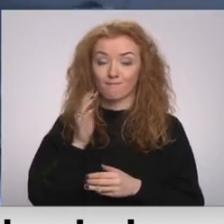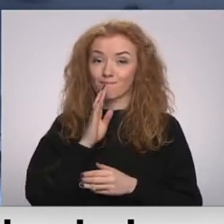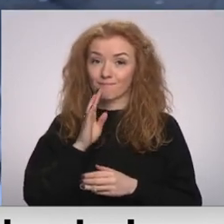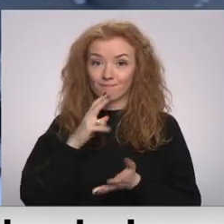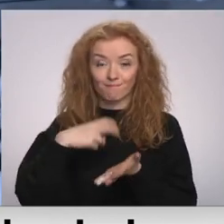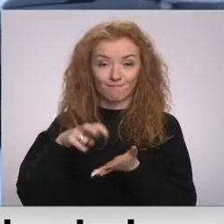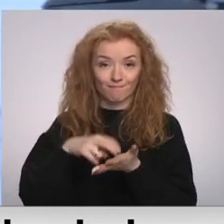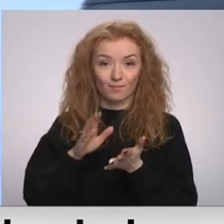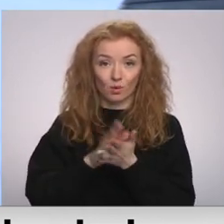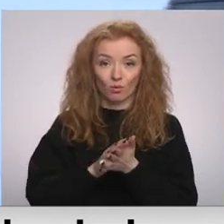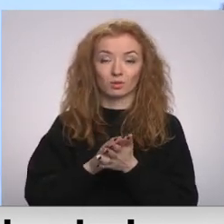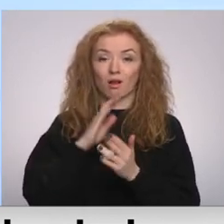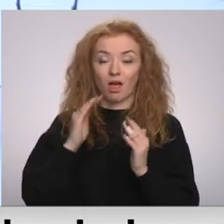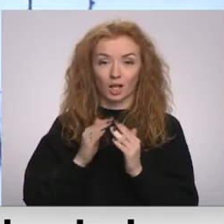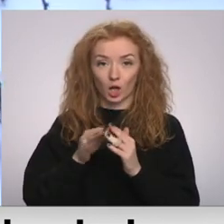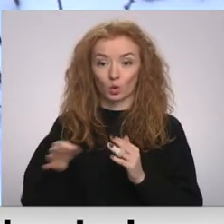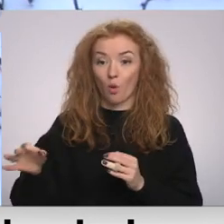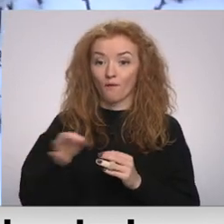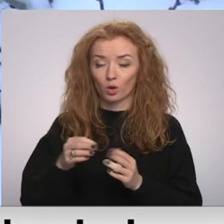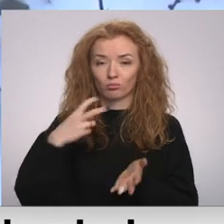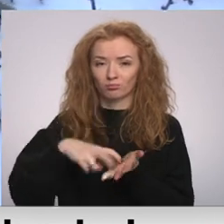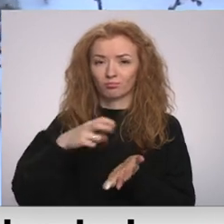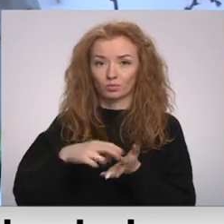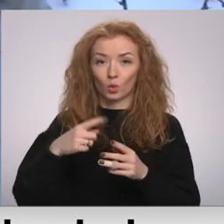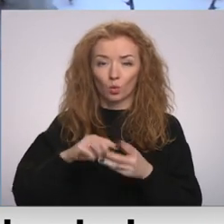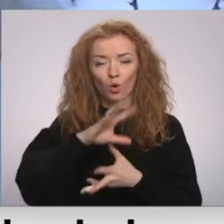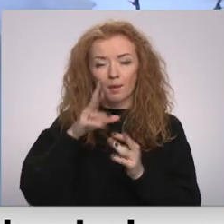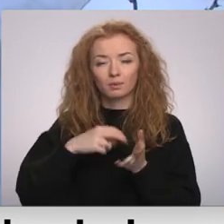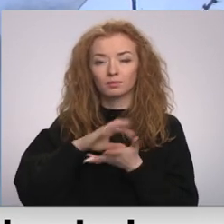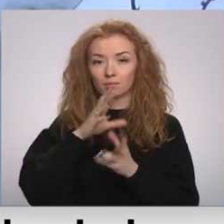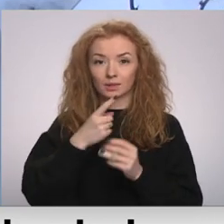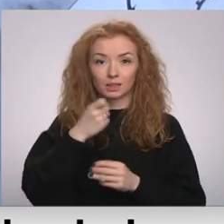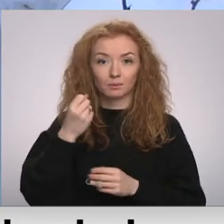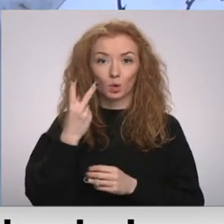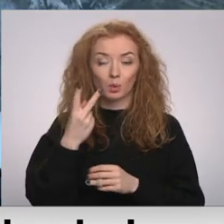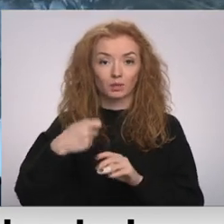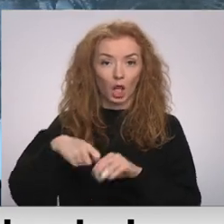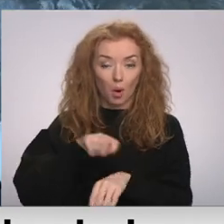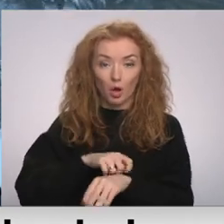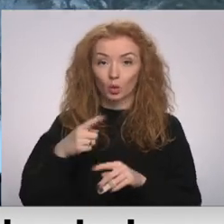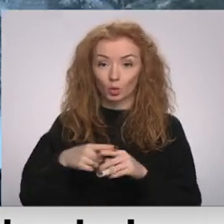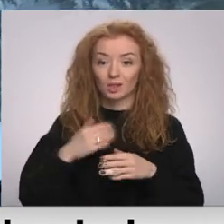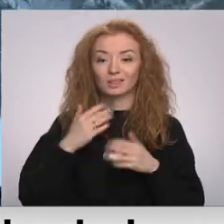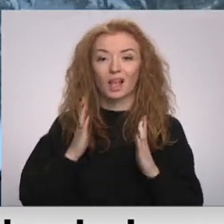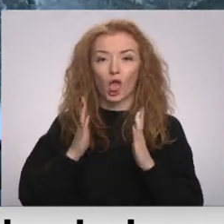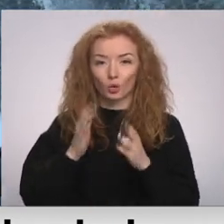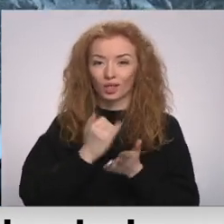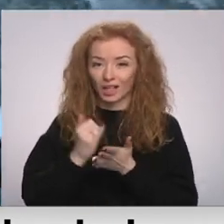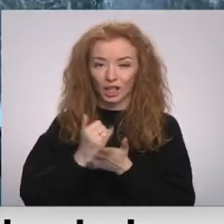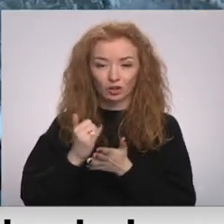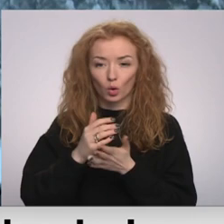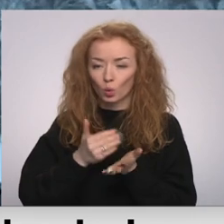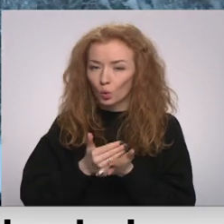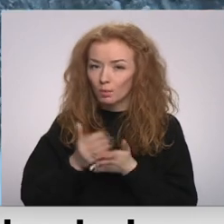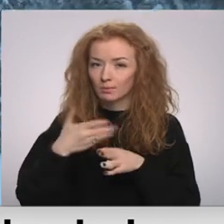laukiem Rēzeknes novada Dricānu apkārtnē, un mēroto ceļu kopgarums ir aptuveni 112 km. Ceļu tīrīšana šaipus aizvien